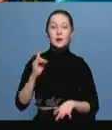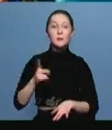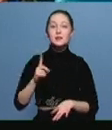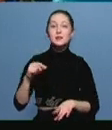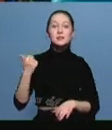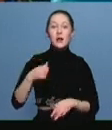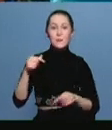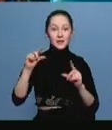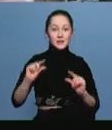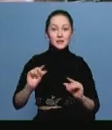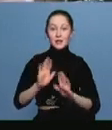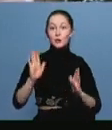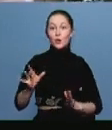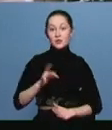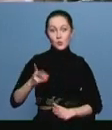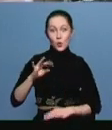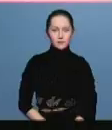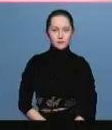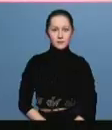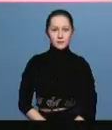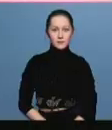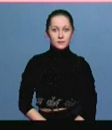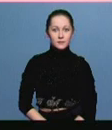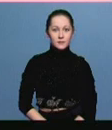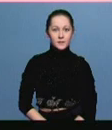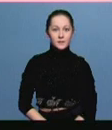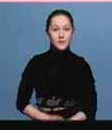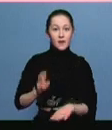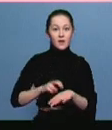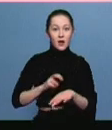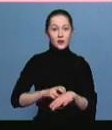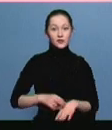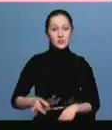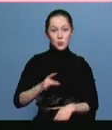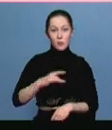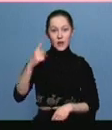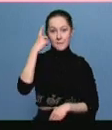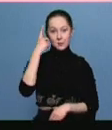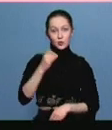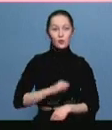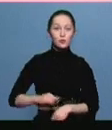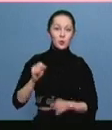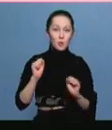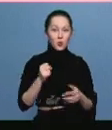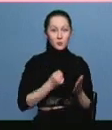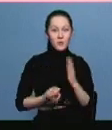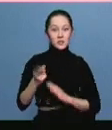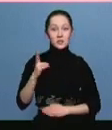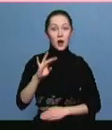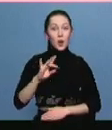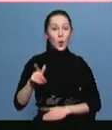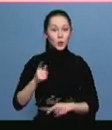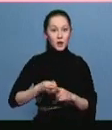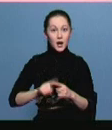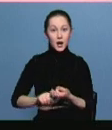низких не только в республике, но и в целом по стране. Санитарные врачи республики предупреждают, в Удмуртии может появиться корь. Это